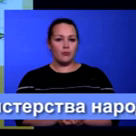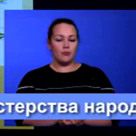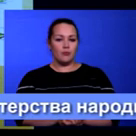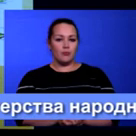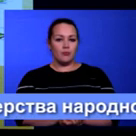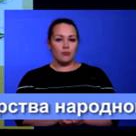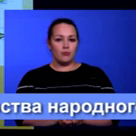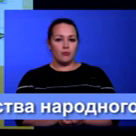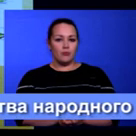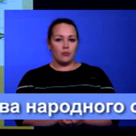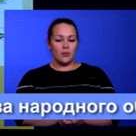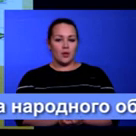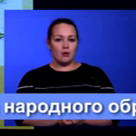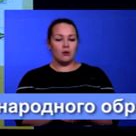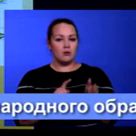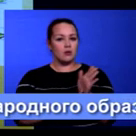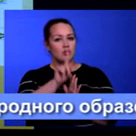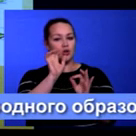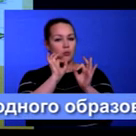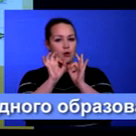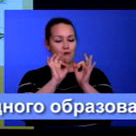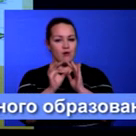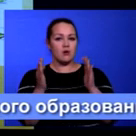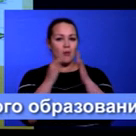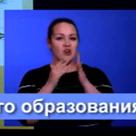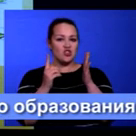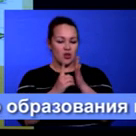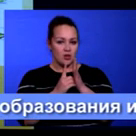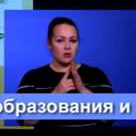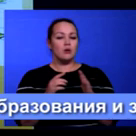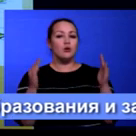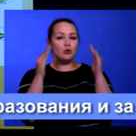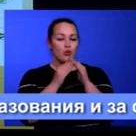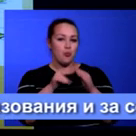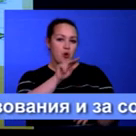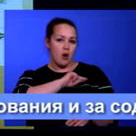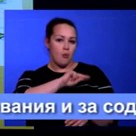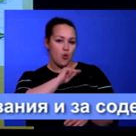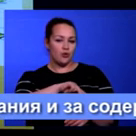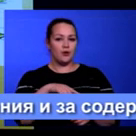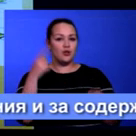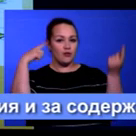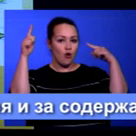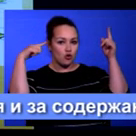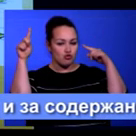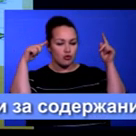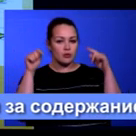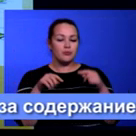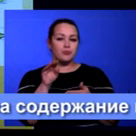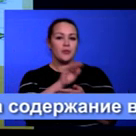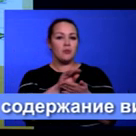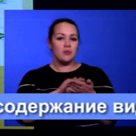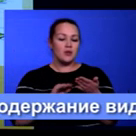я предлагаю сначала проверить вашу домашнюю работу дома вы работали творчески вы писали